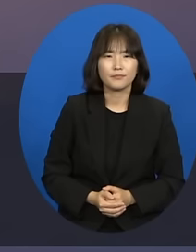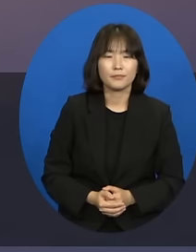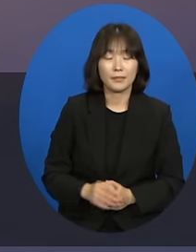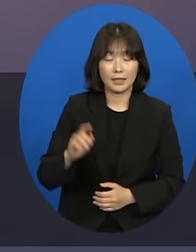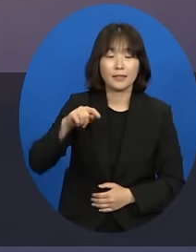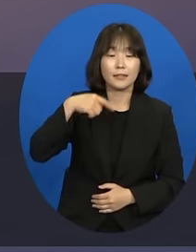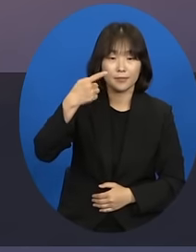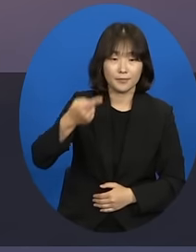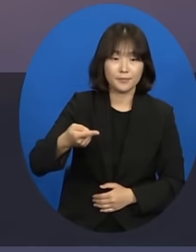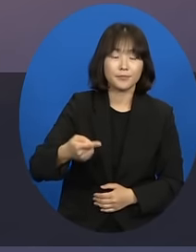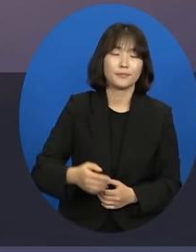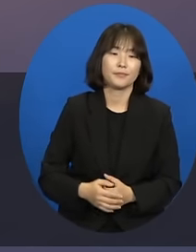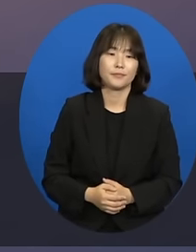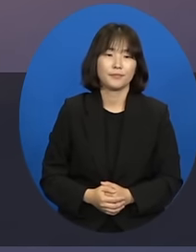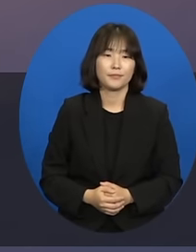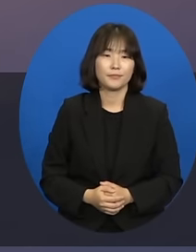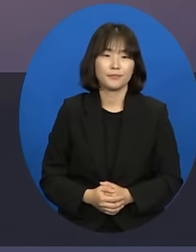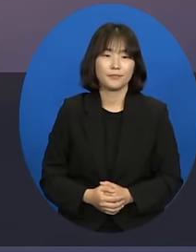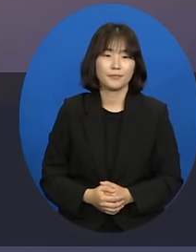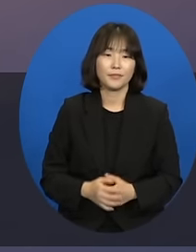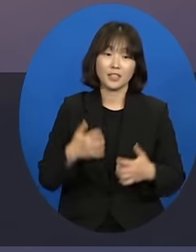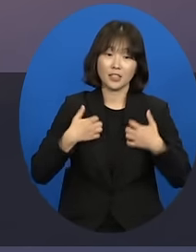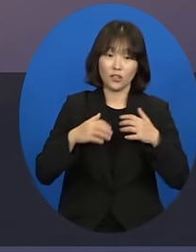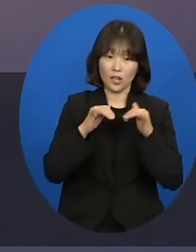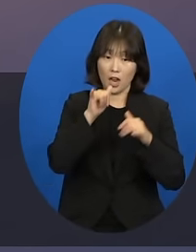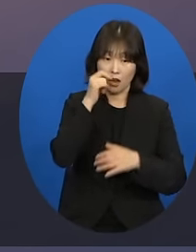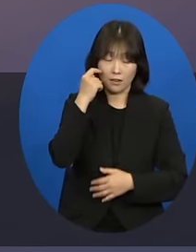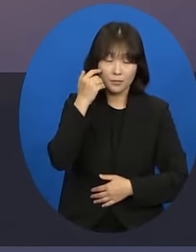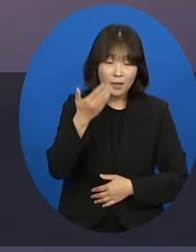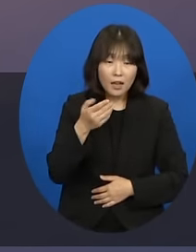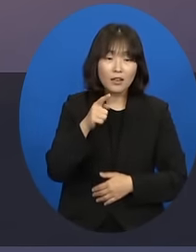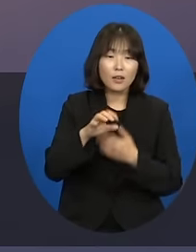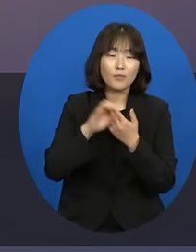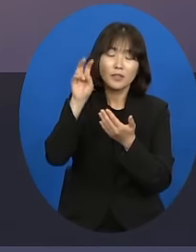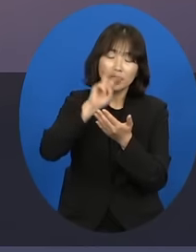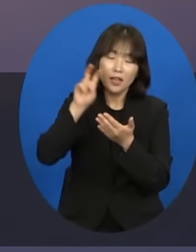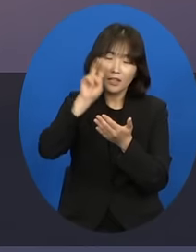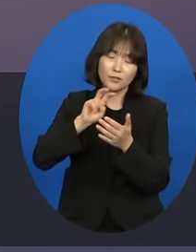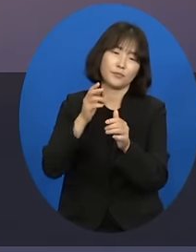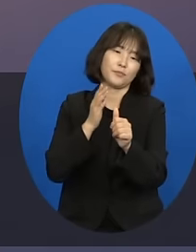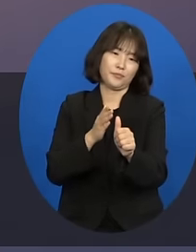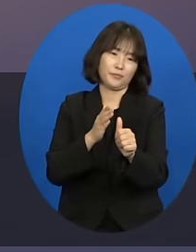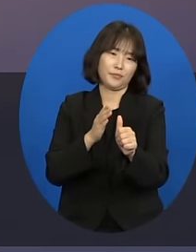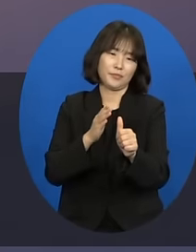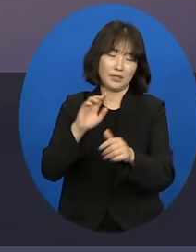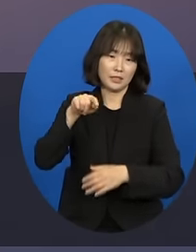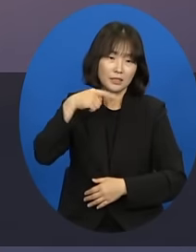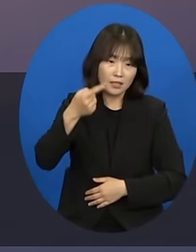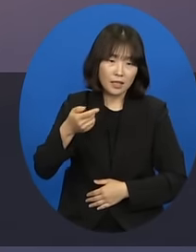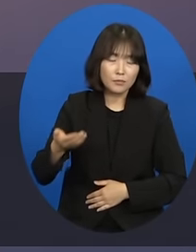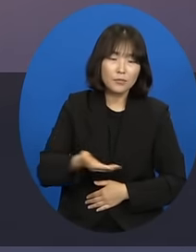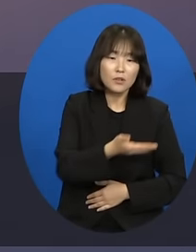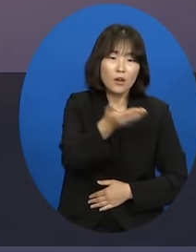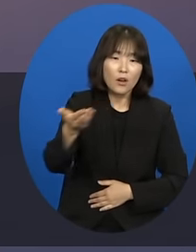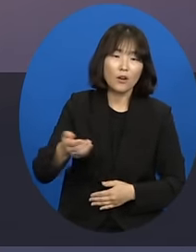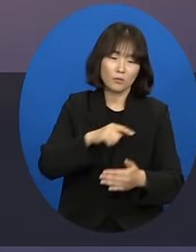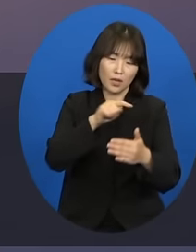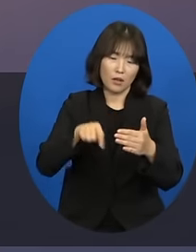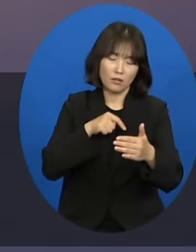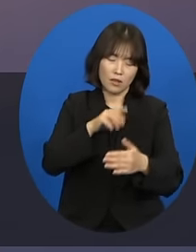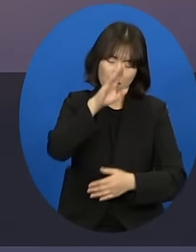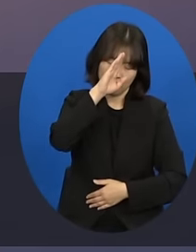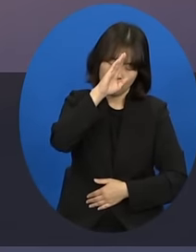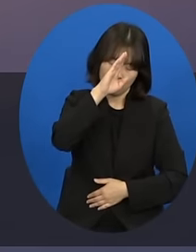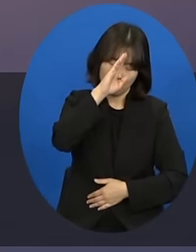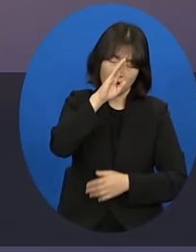뒷구절 주십시오. 즐거운 사람이 있으니까 그런 사람을 찬송하십시오. 그 다음 주십시오. 여러분 가운데 병든